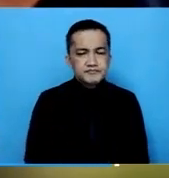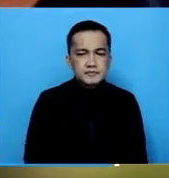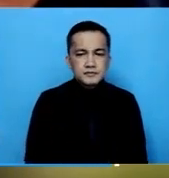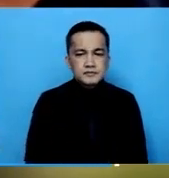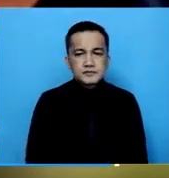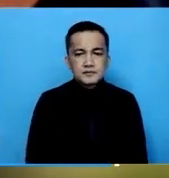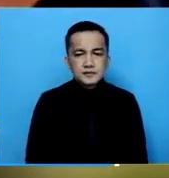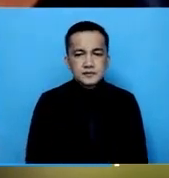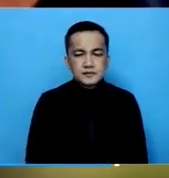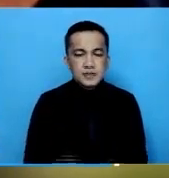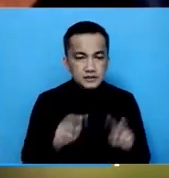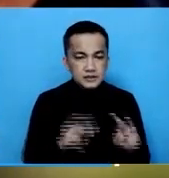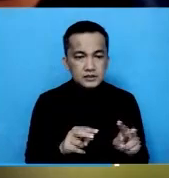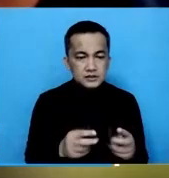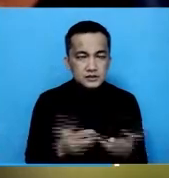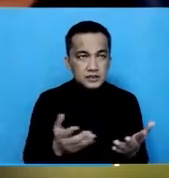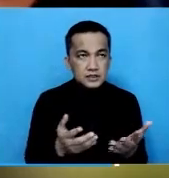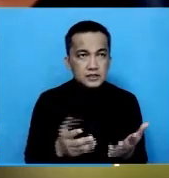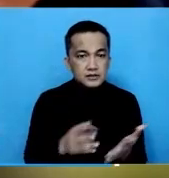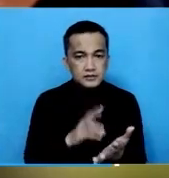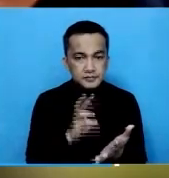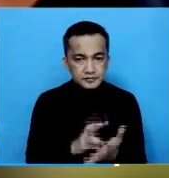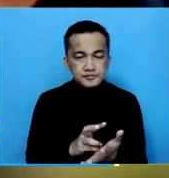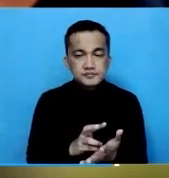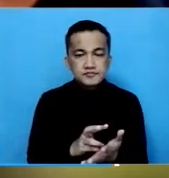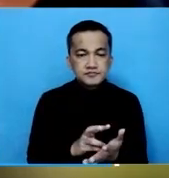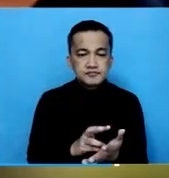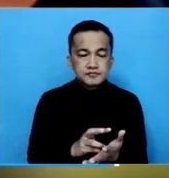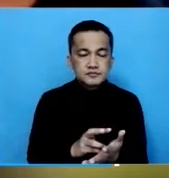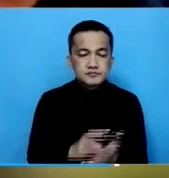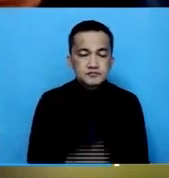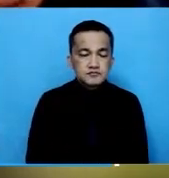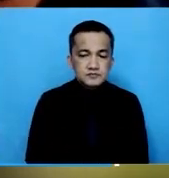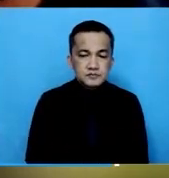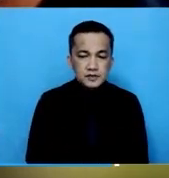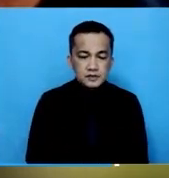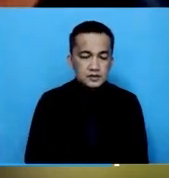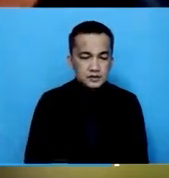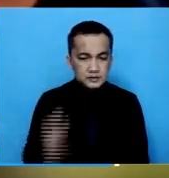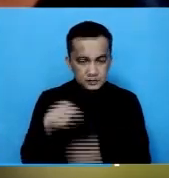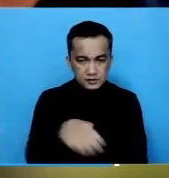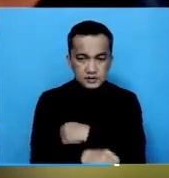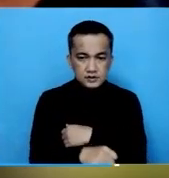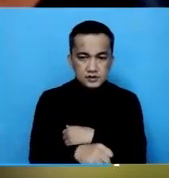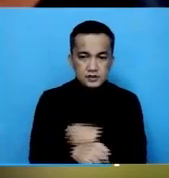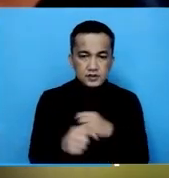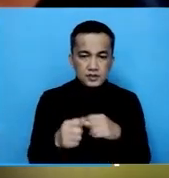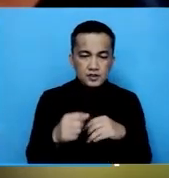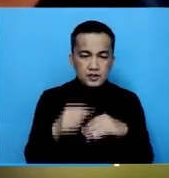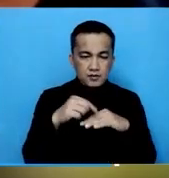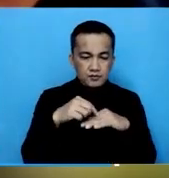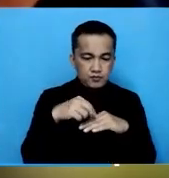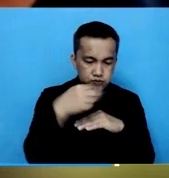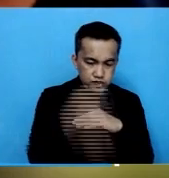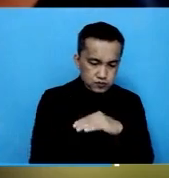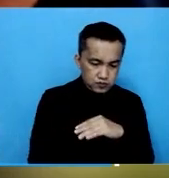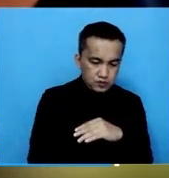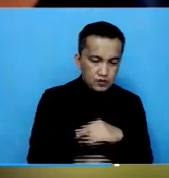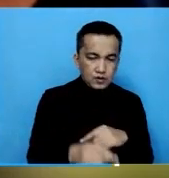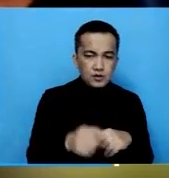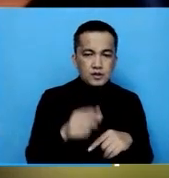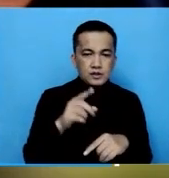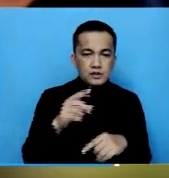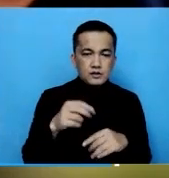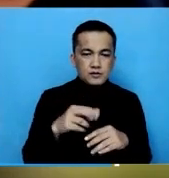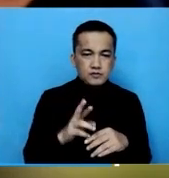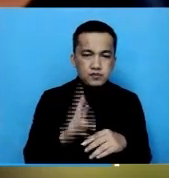natin saang parte ba ng saang banda ng ating mga karagatan bumabagsak yung mga debris